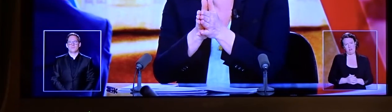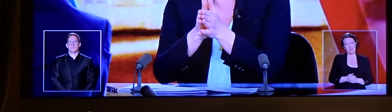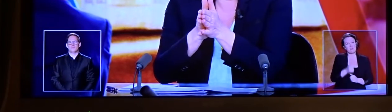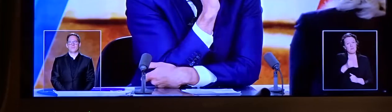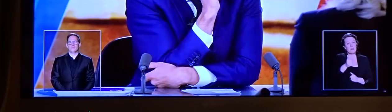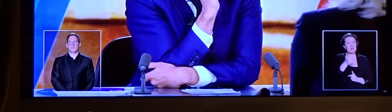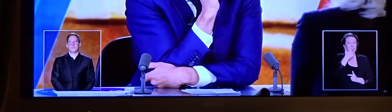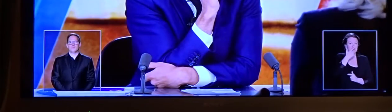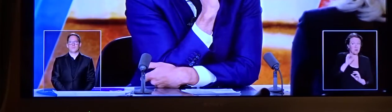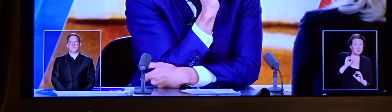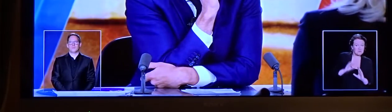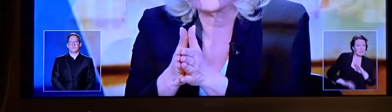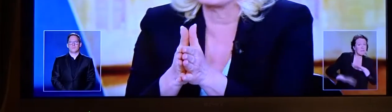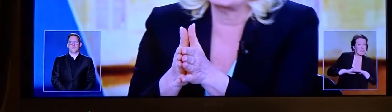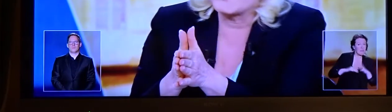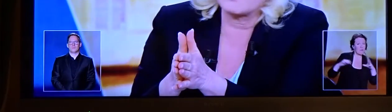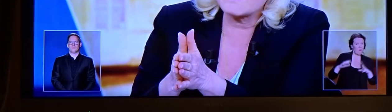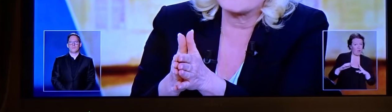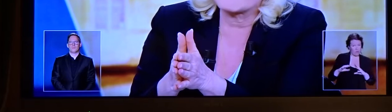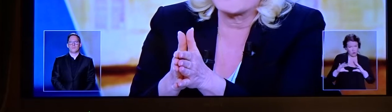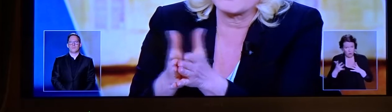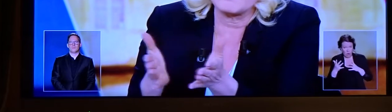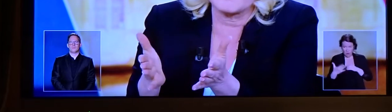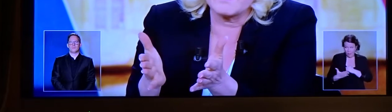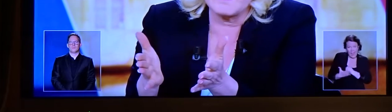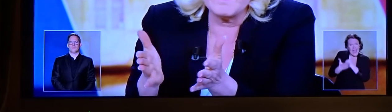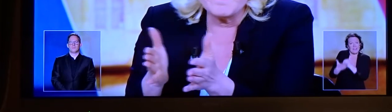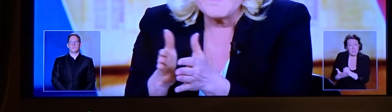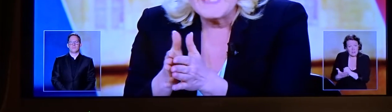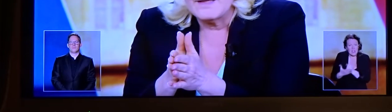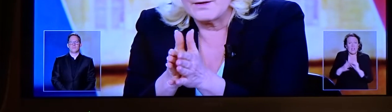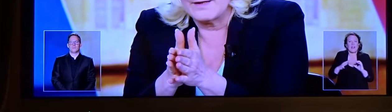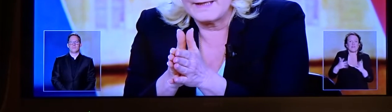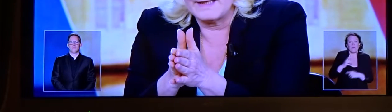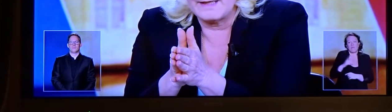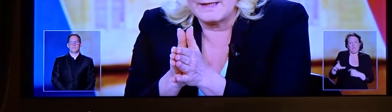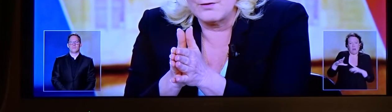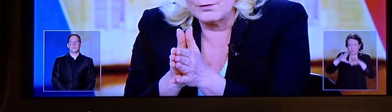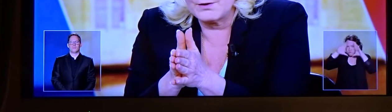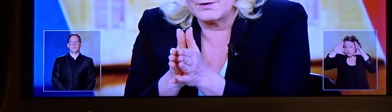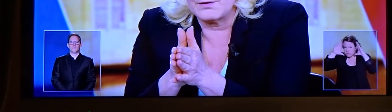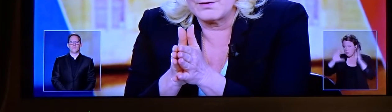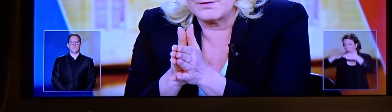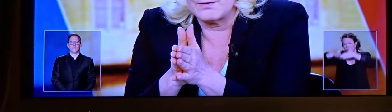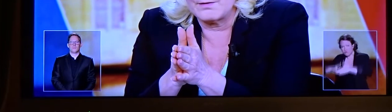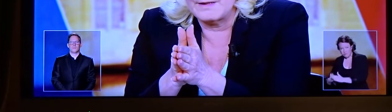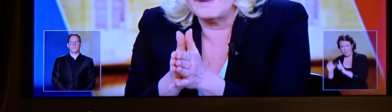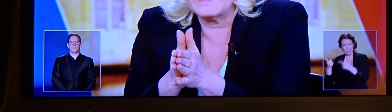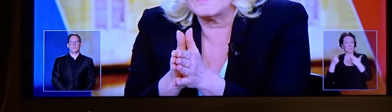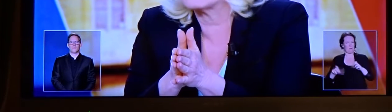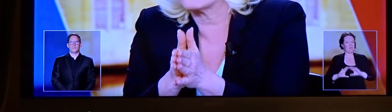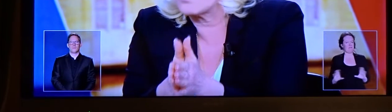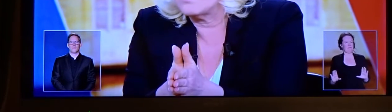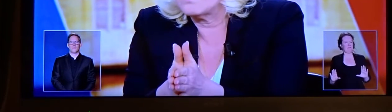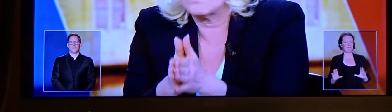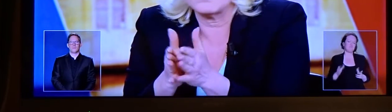semble-t-il trouvé, entre l'aide et la co-belligérance en matière de livraison d'armes. Et l'autre limite